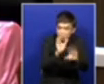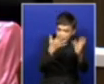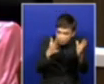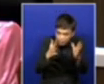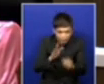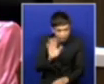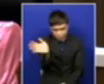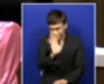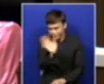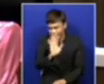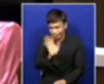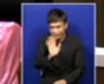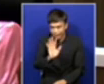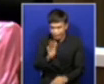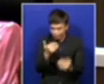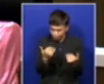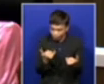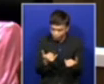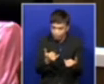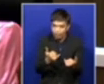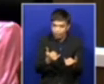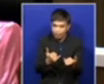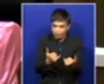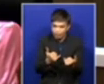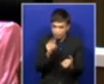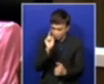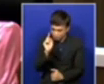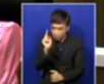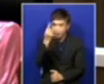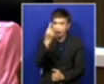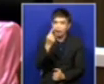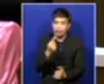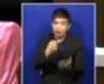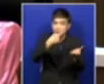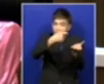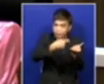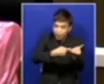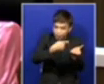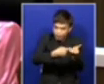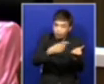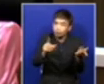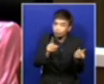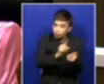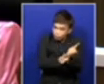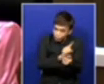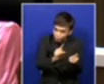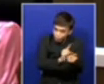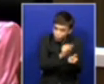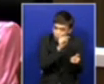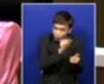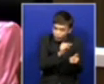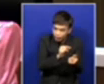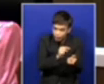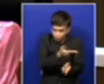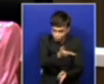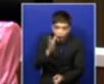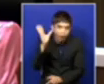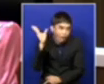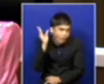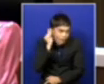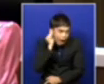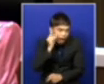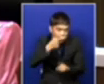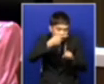เพราะฉะนั้นท่านประธานที่เคารพครับเรื่องประกันสังคมในพี่น้องประชาชนครับท่านฟังให้ดีใครที่ถูกหักทุ